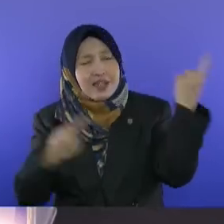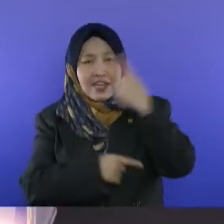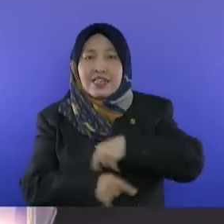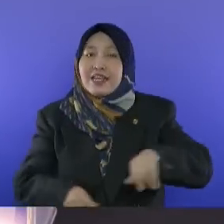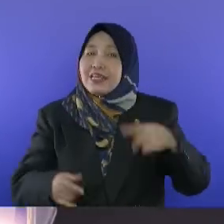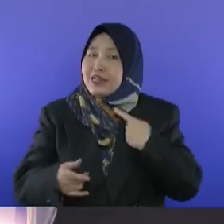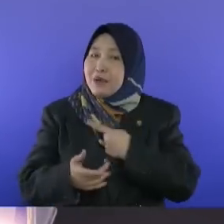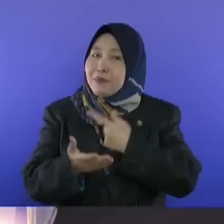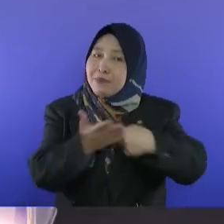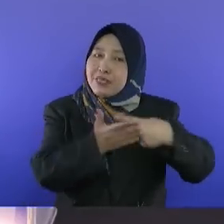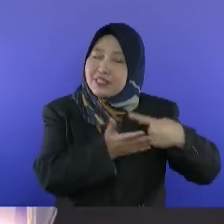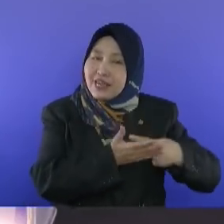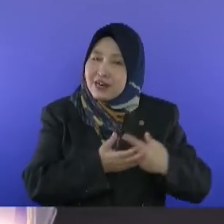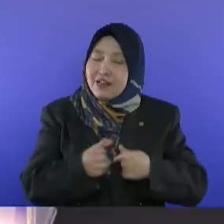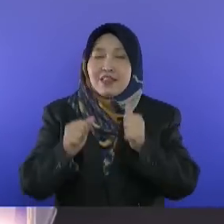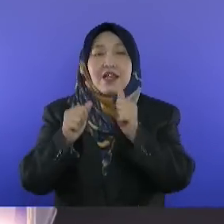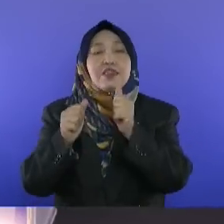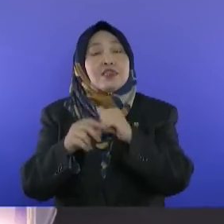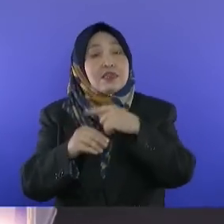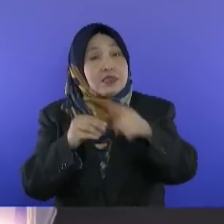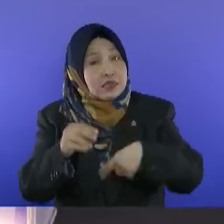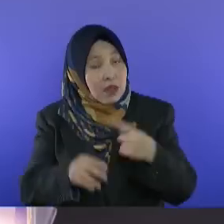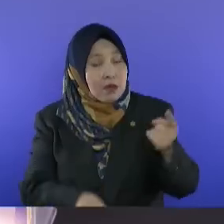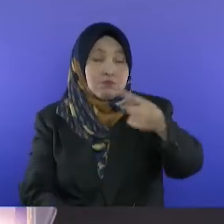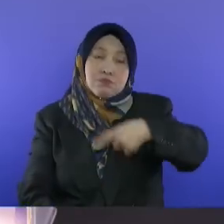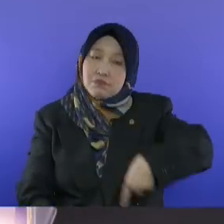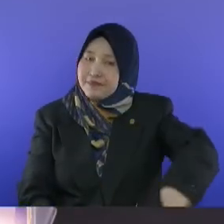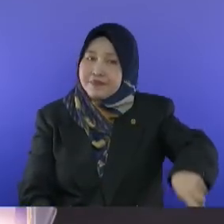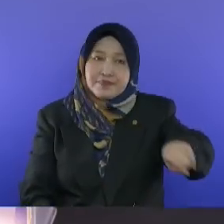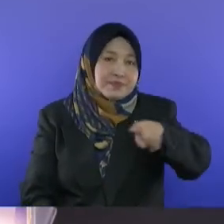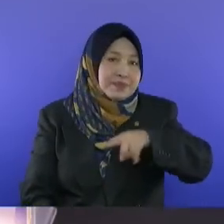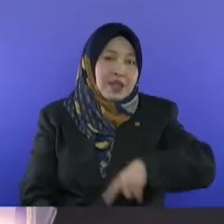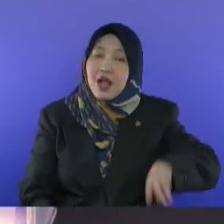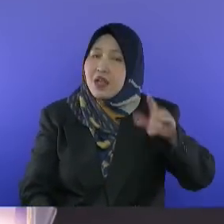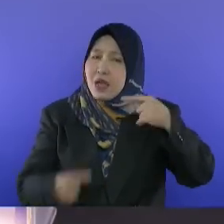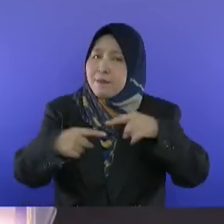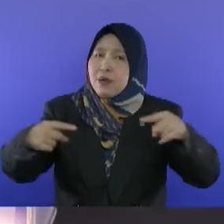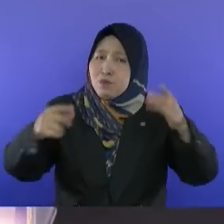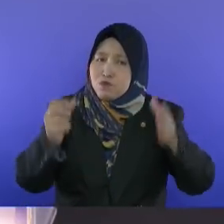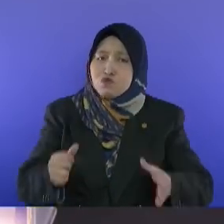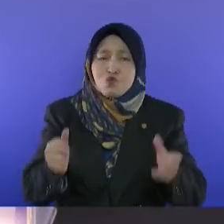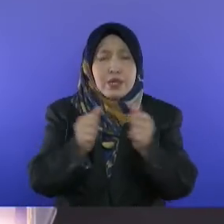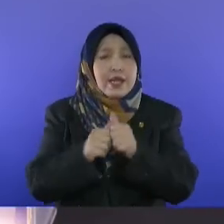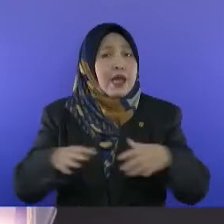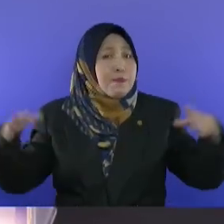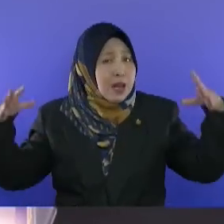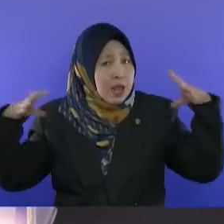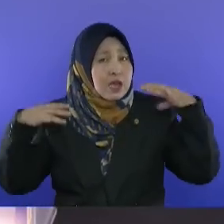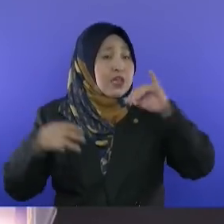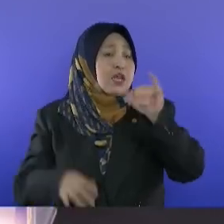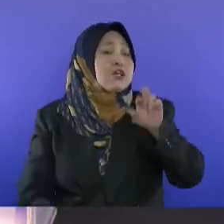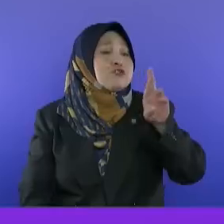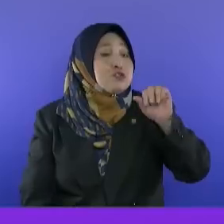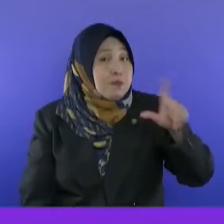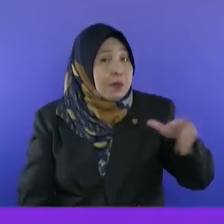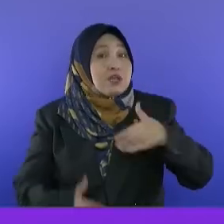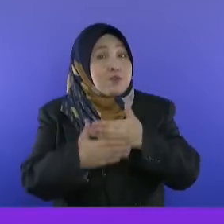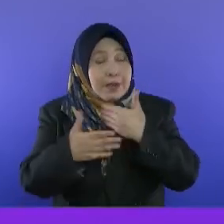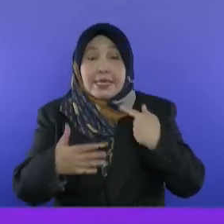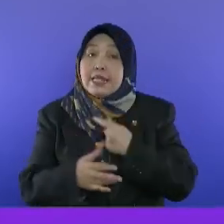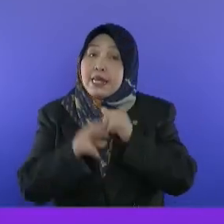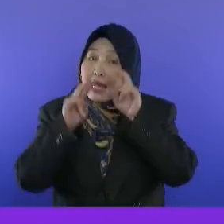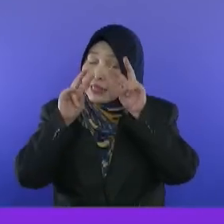tentang kisah mereka yang bermusuh dengan Jibril sebelum ini misalnya dan hari ini Nah melihat